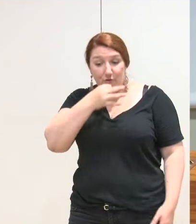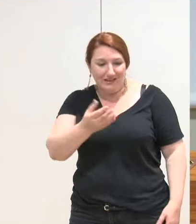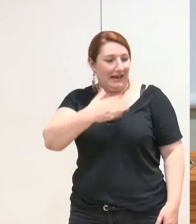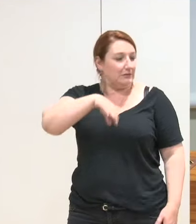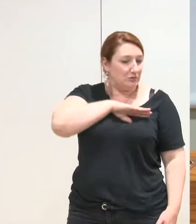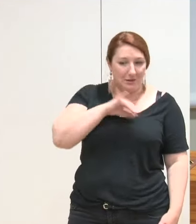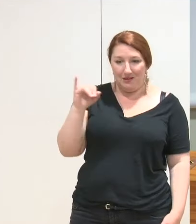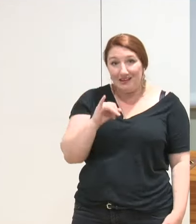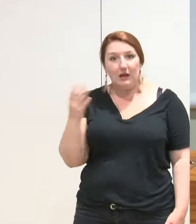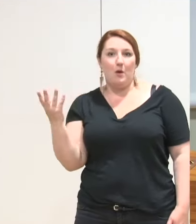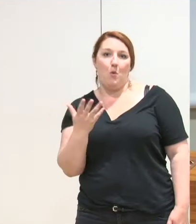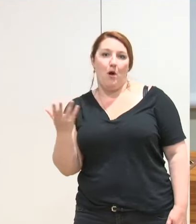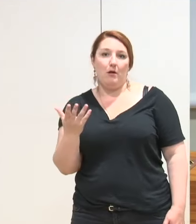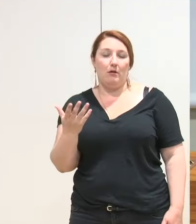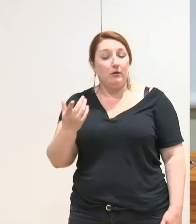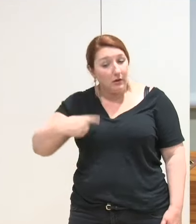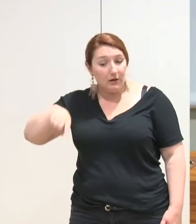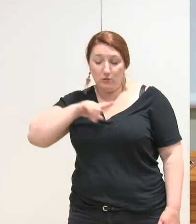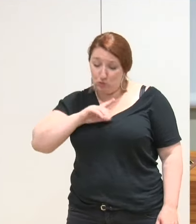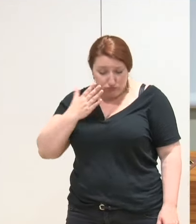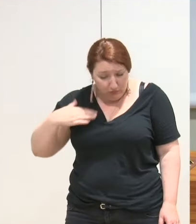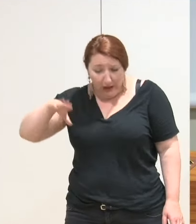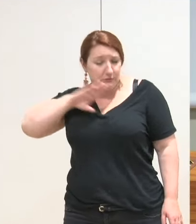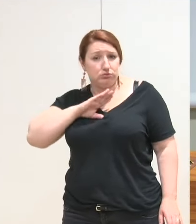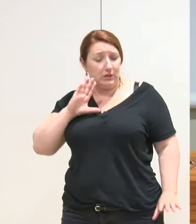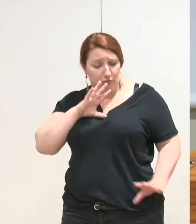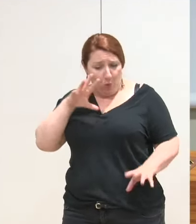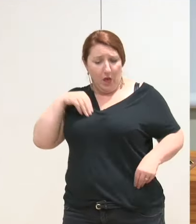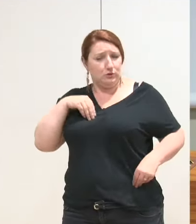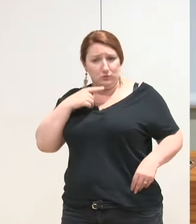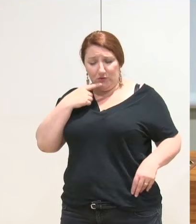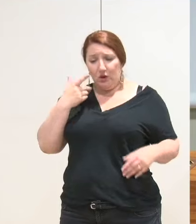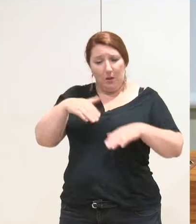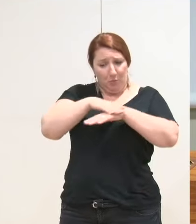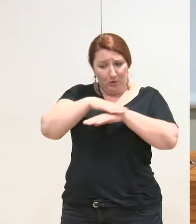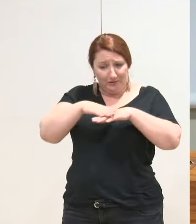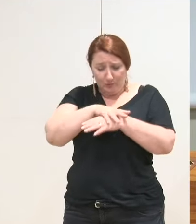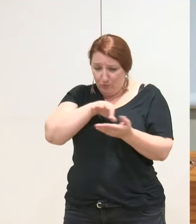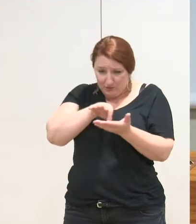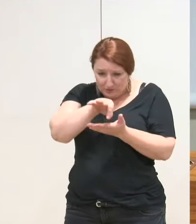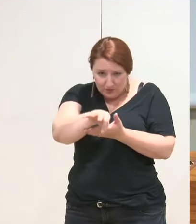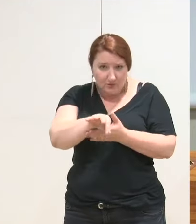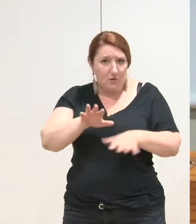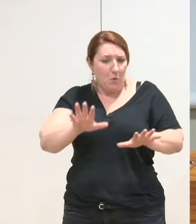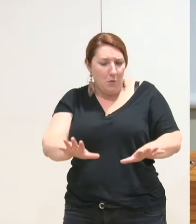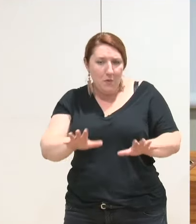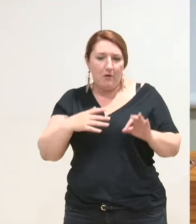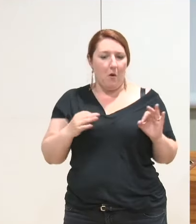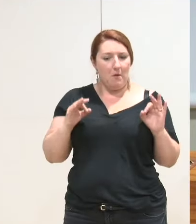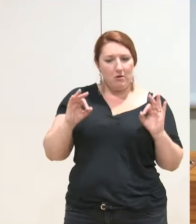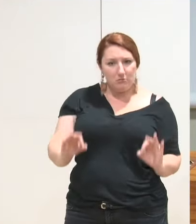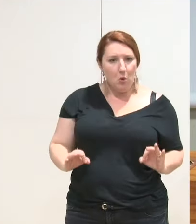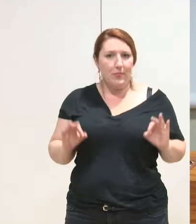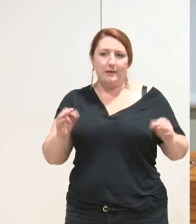concerne assumer effectivement aussi les nôtres déployer différemment nos politiques publiques par un train de vie un peu plus modeste c'est ce qui a été